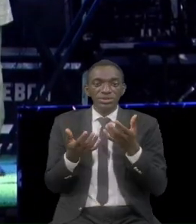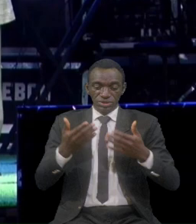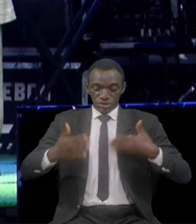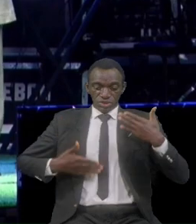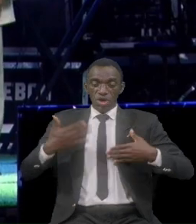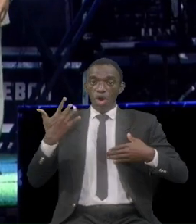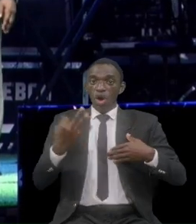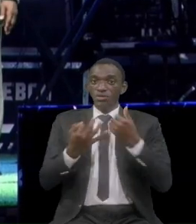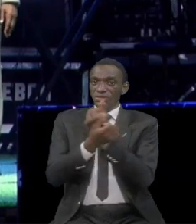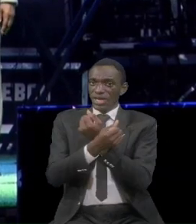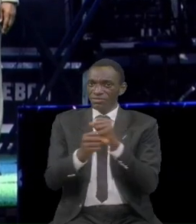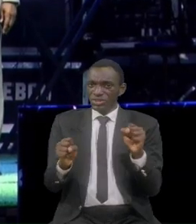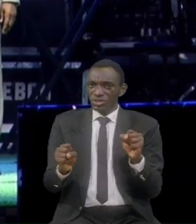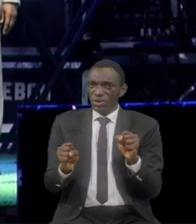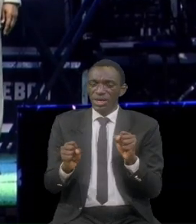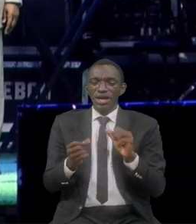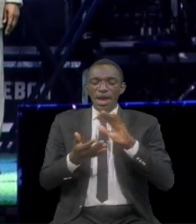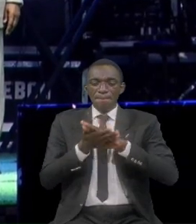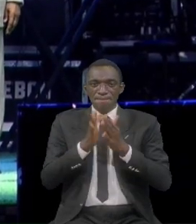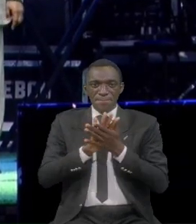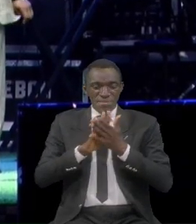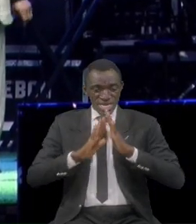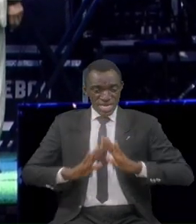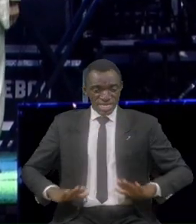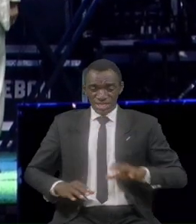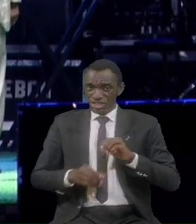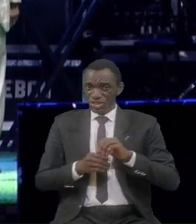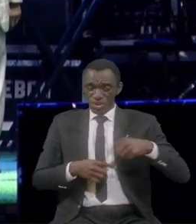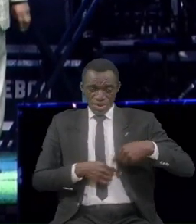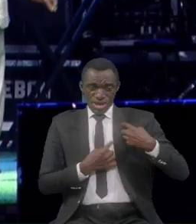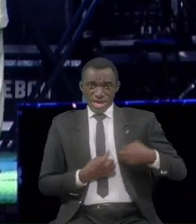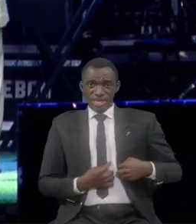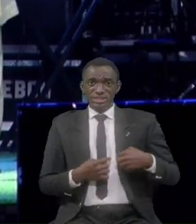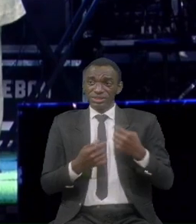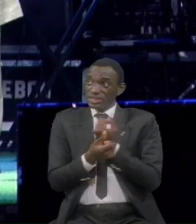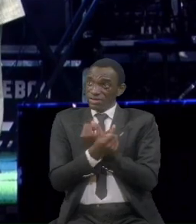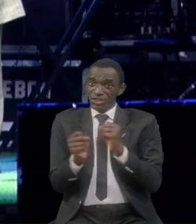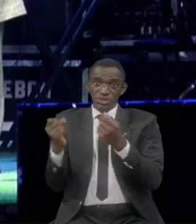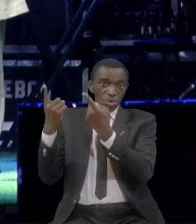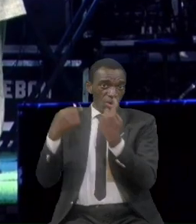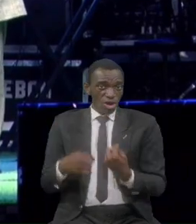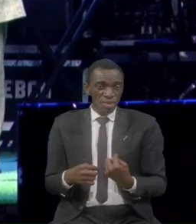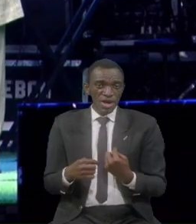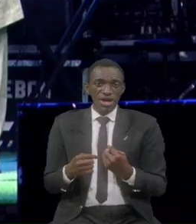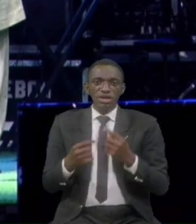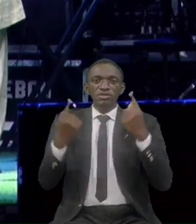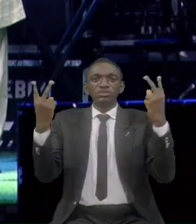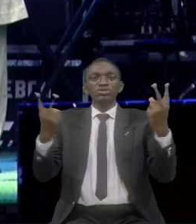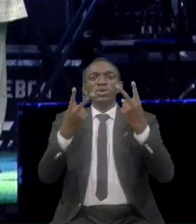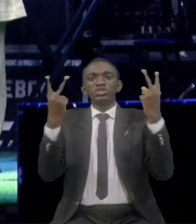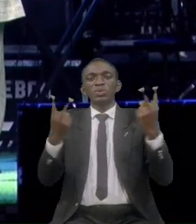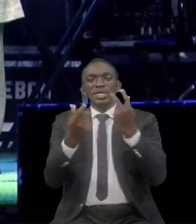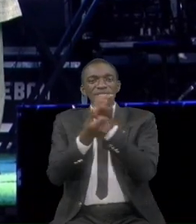The peace of salvation. The triumph of salvation. The victory